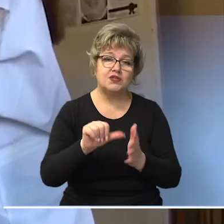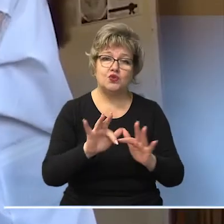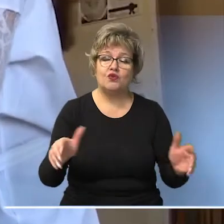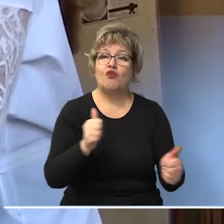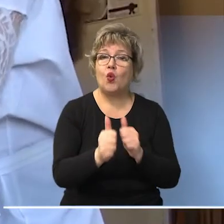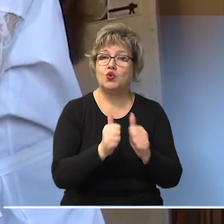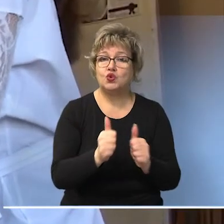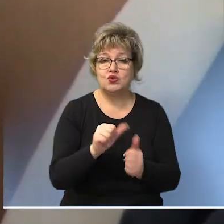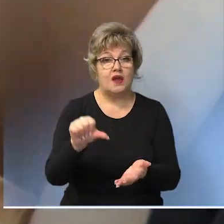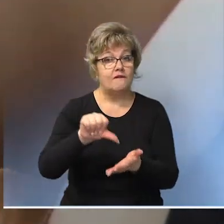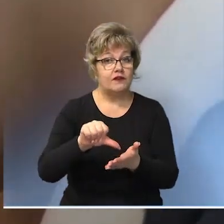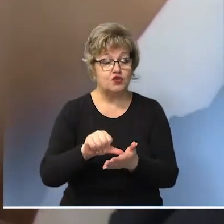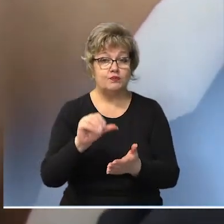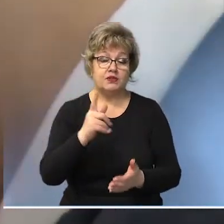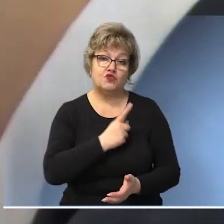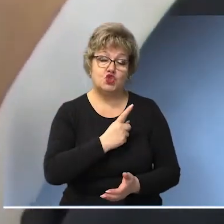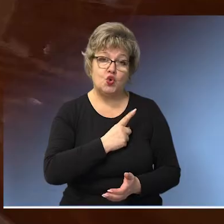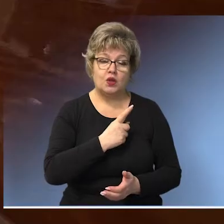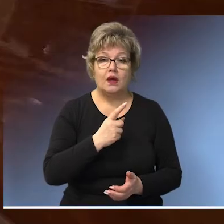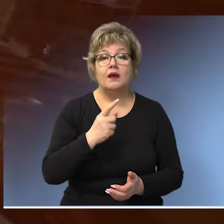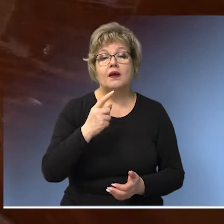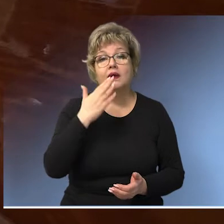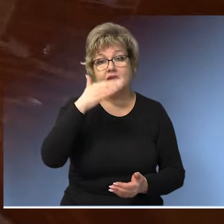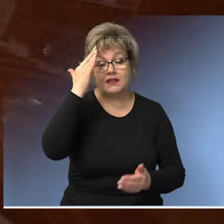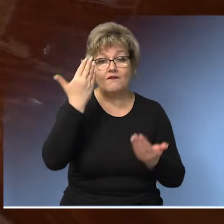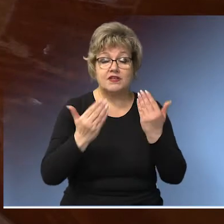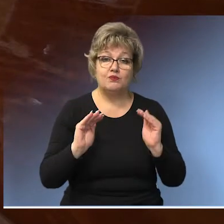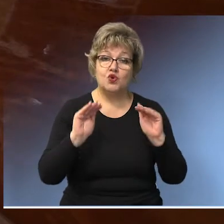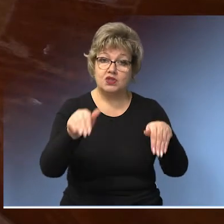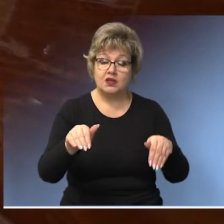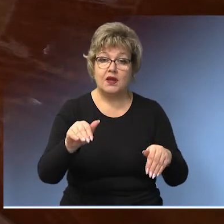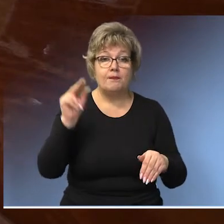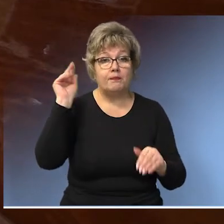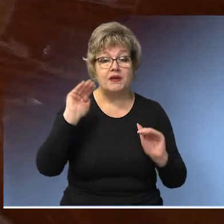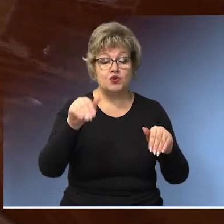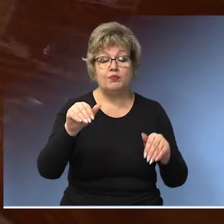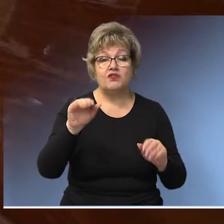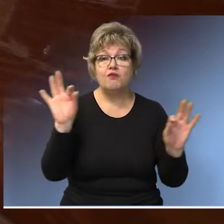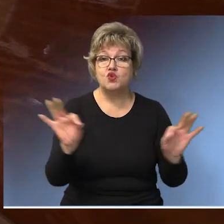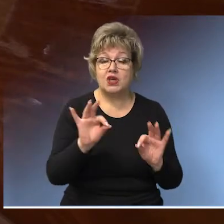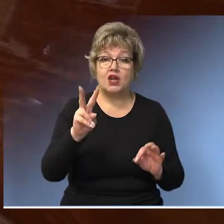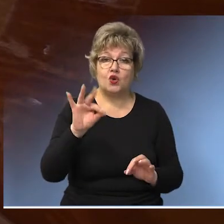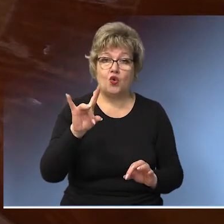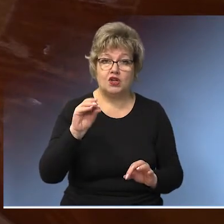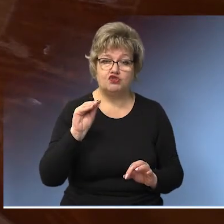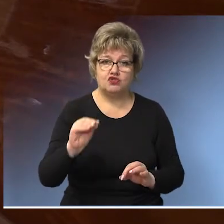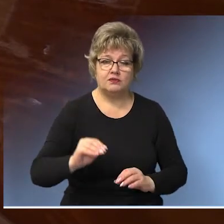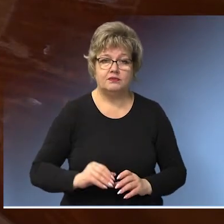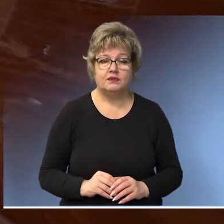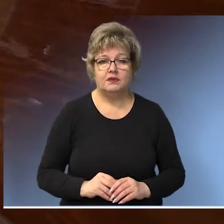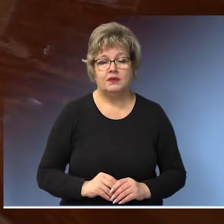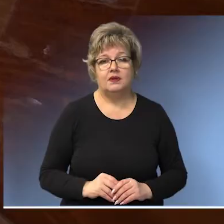поучаствуют в фортепианном конкурсе, выступят соло. Летом Алина, возможно, поступит в музыкальный колледж.